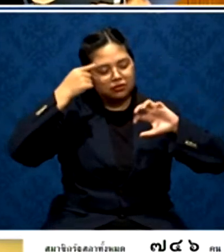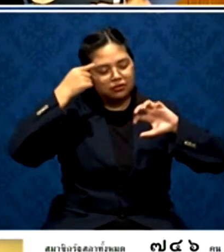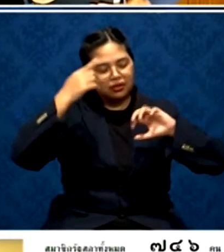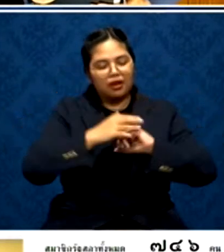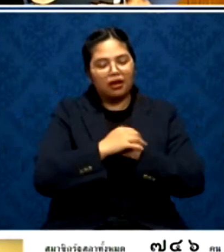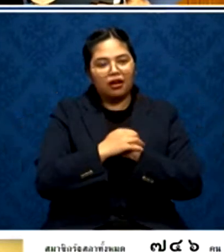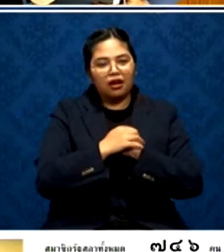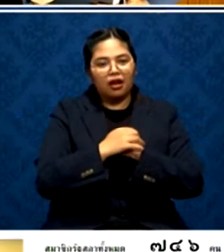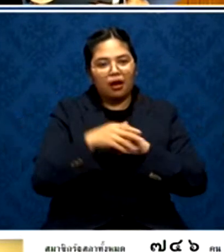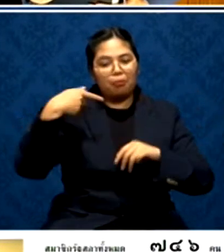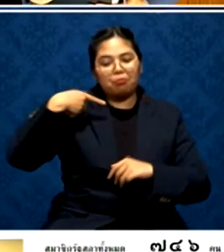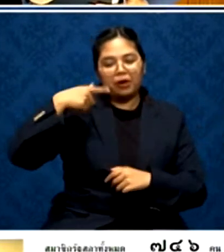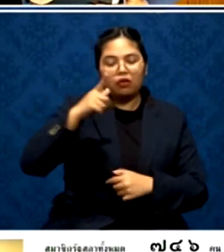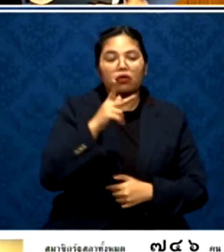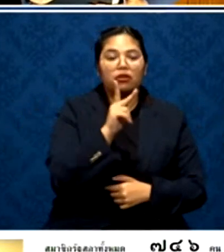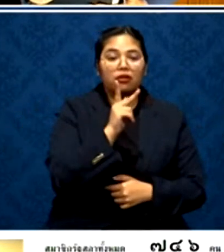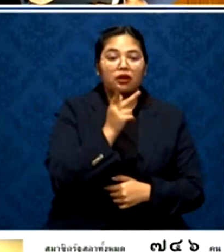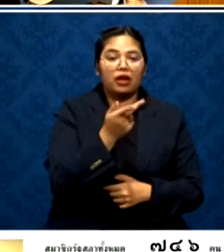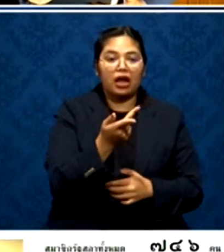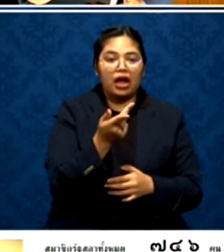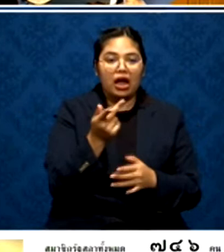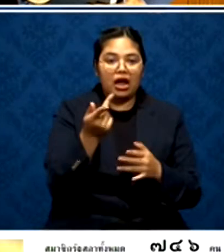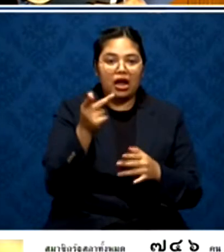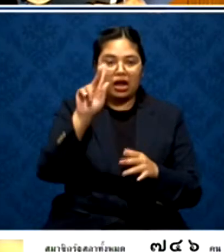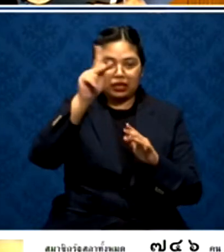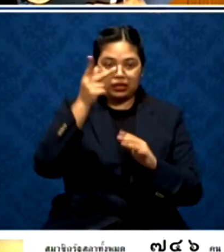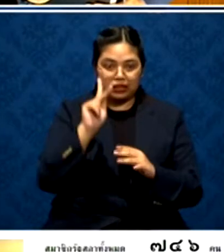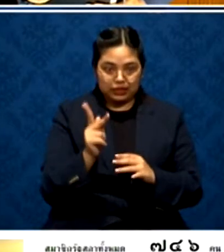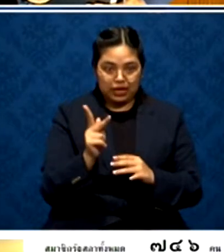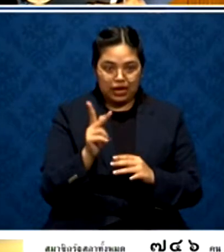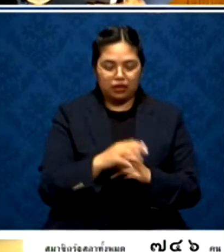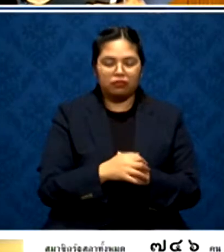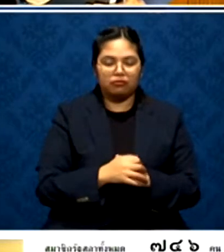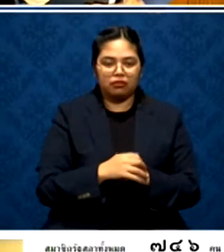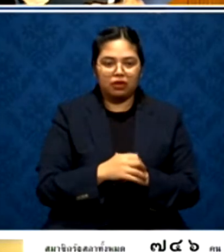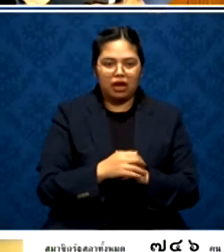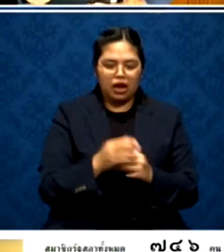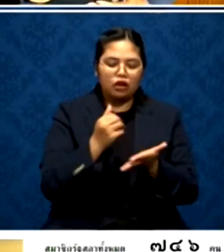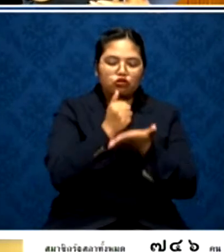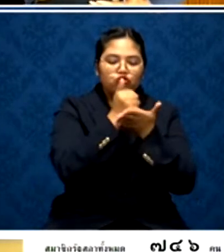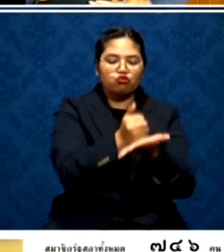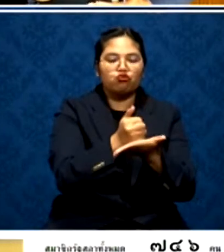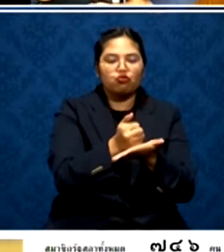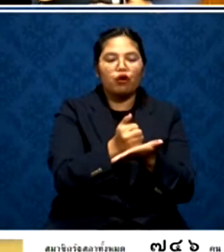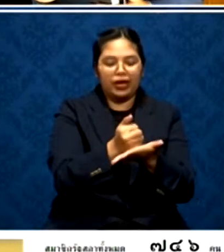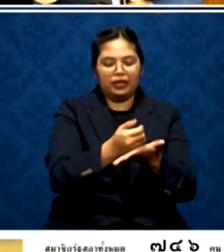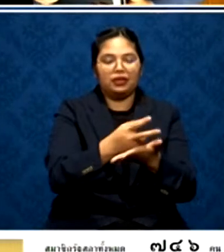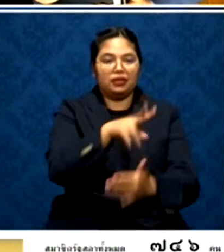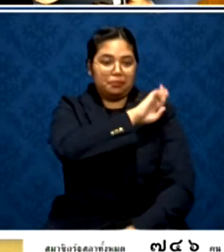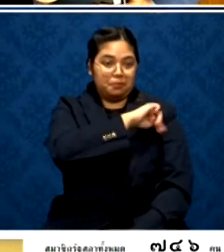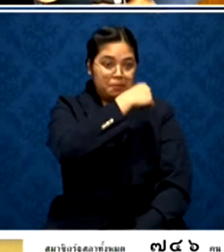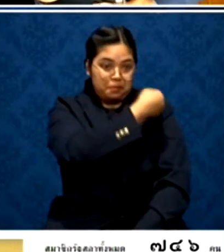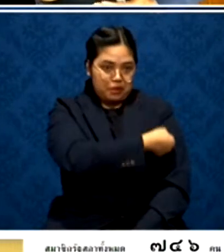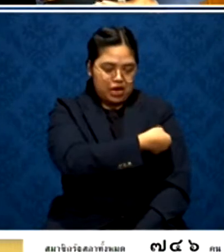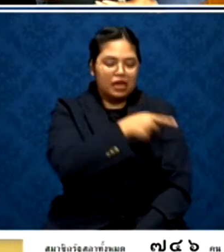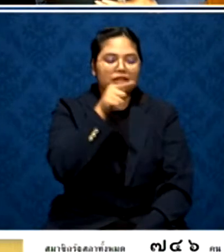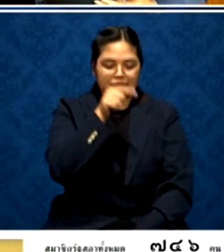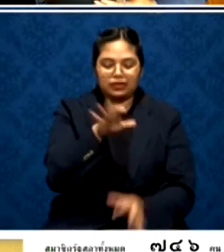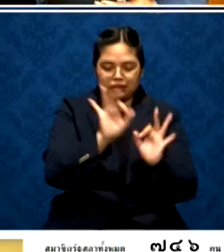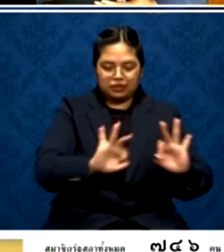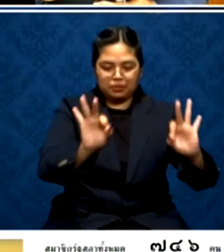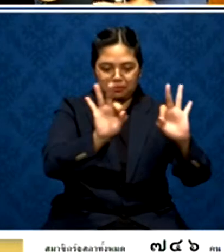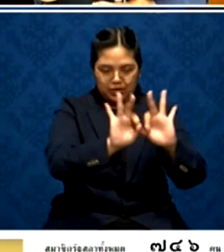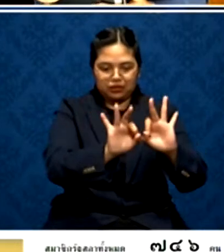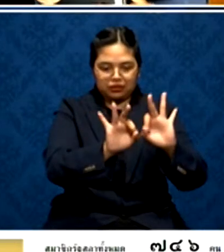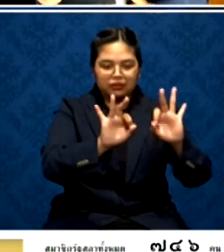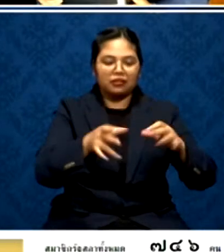จากกัญชาทางการแพทย์และสุขภาพเพื่อสร้างมูลค่าในเชิงเศรษฐกิจคุณภาพชีวิตอันดับ2